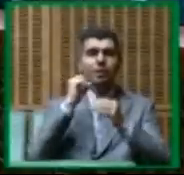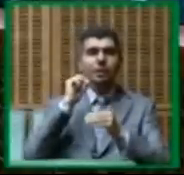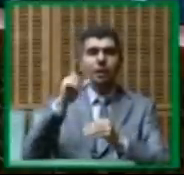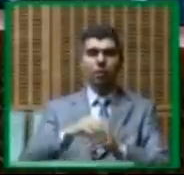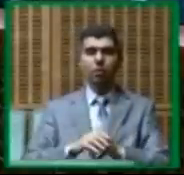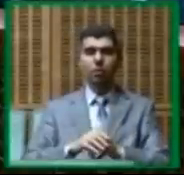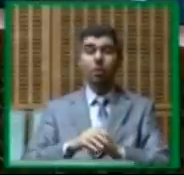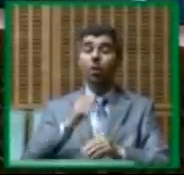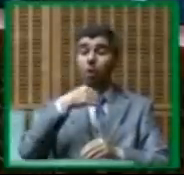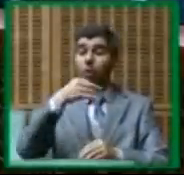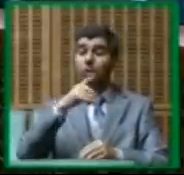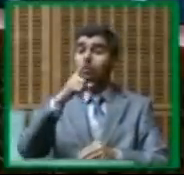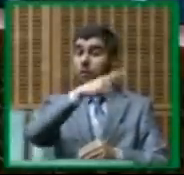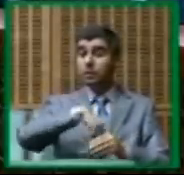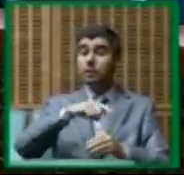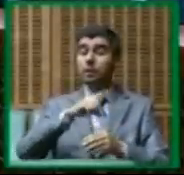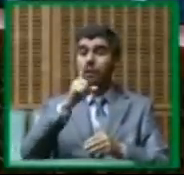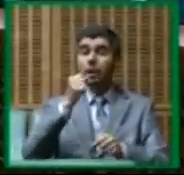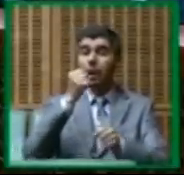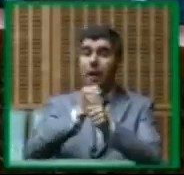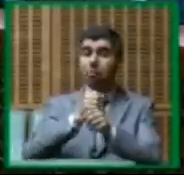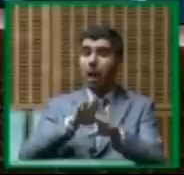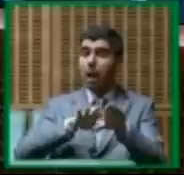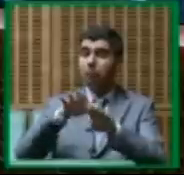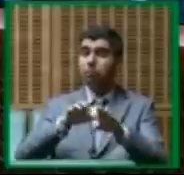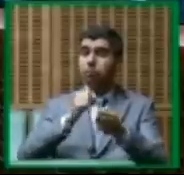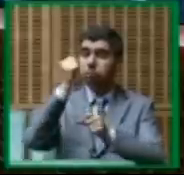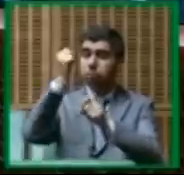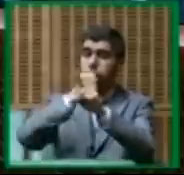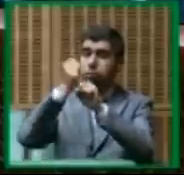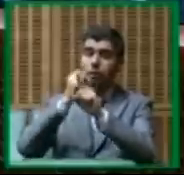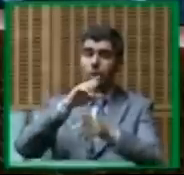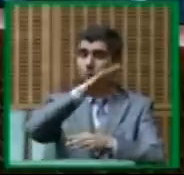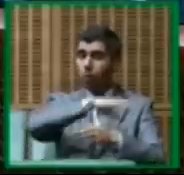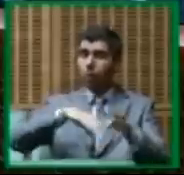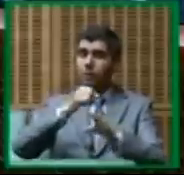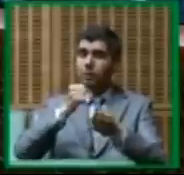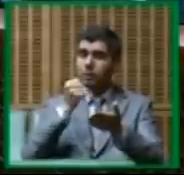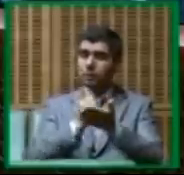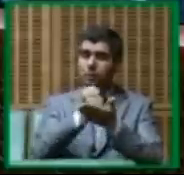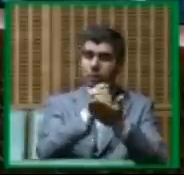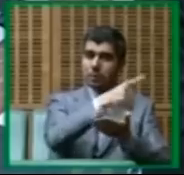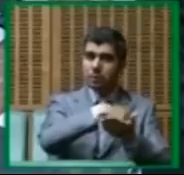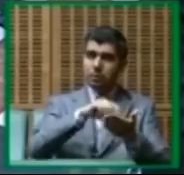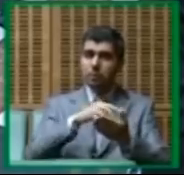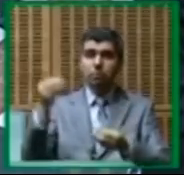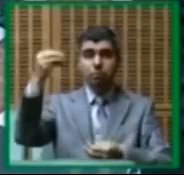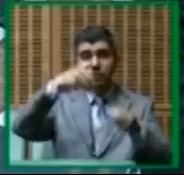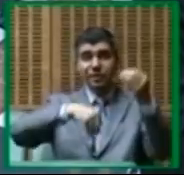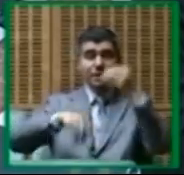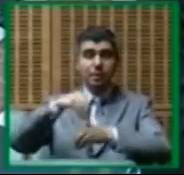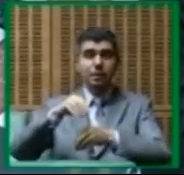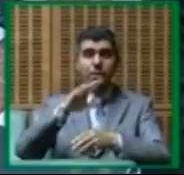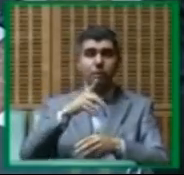الهيكلي. كاين إجراءات أخرى، الإصلاح ديال المالية العمومية مكن من توفير هوامش تم ضخها من أجل دعم الإقلاع الاقتصادي.